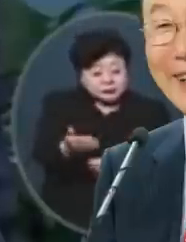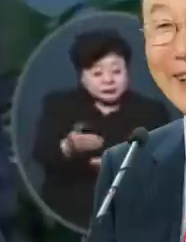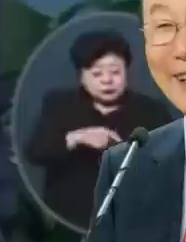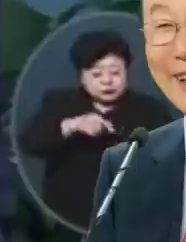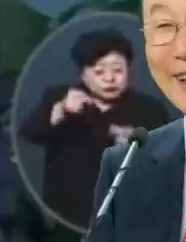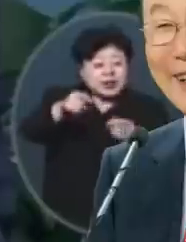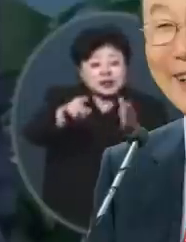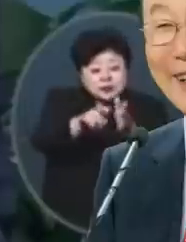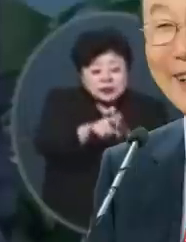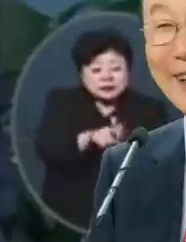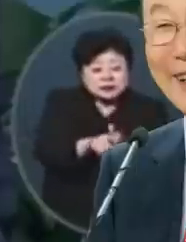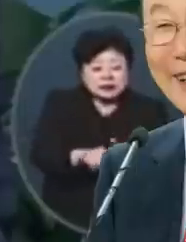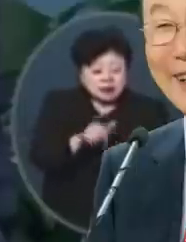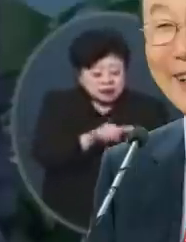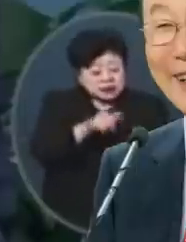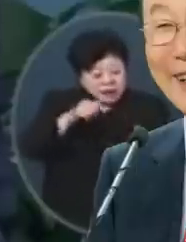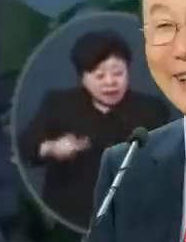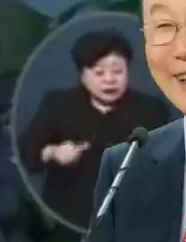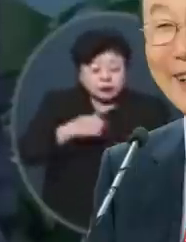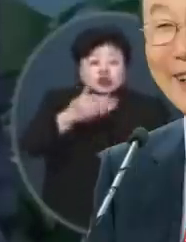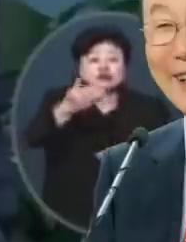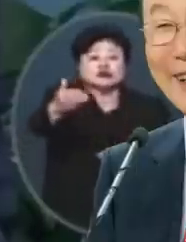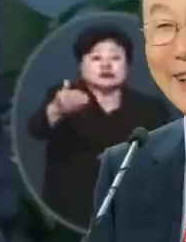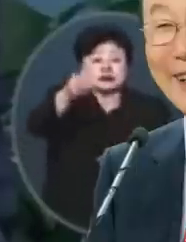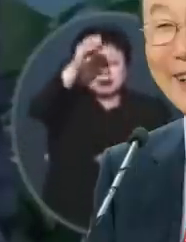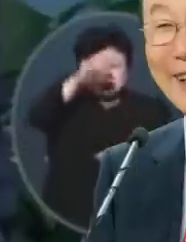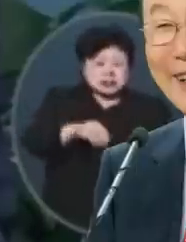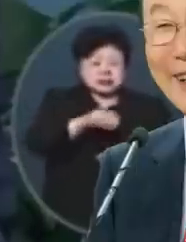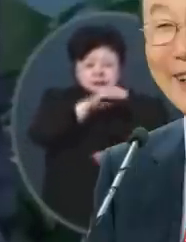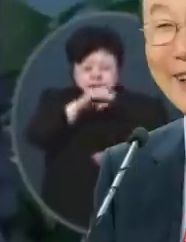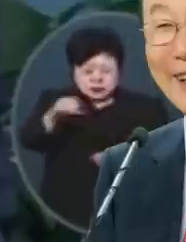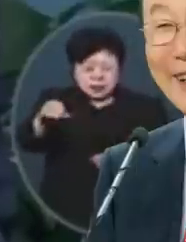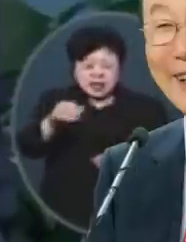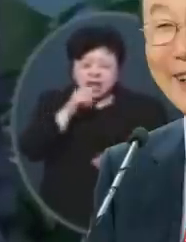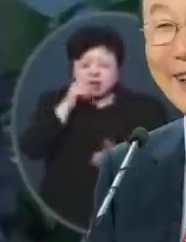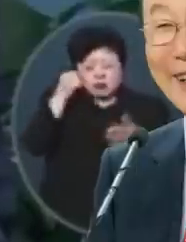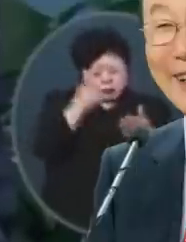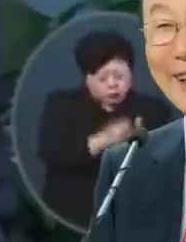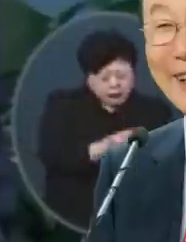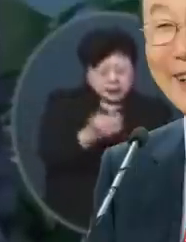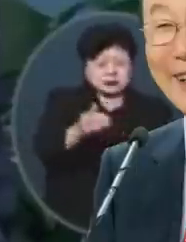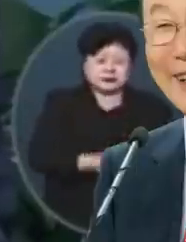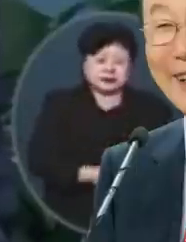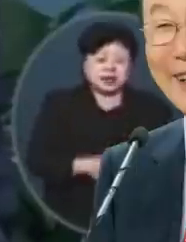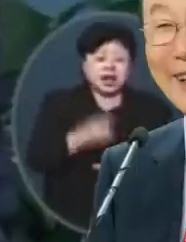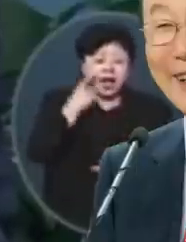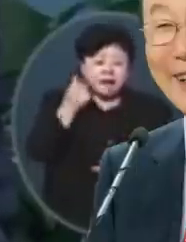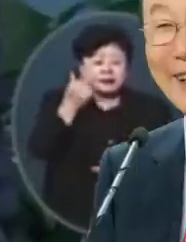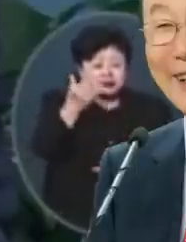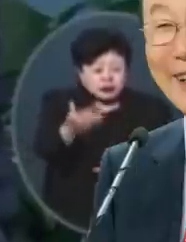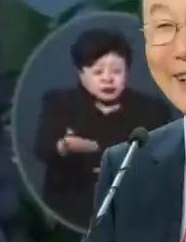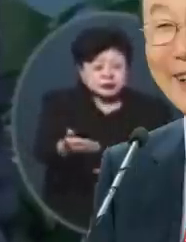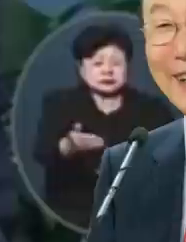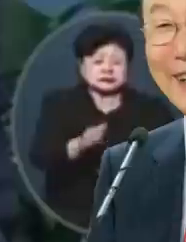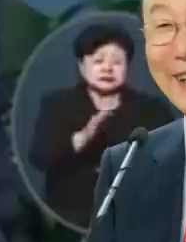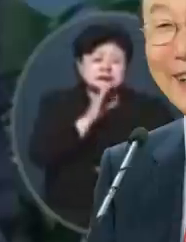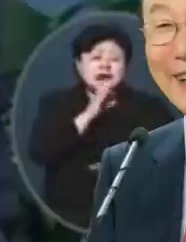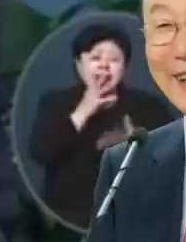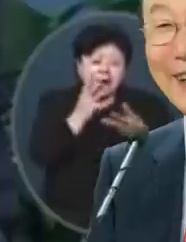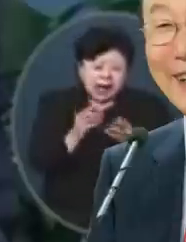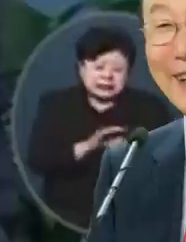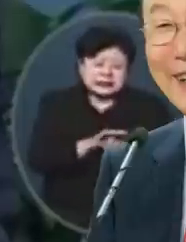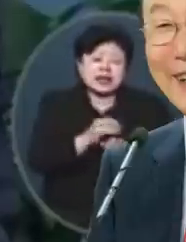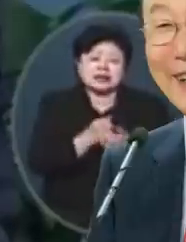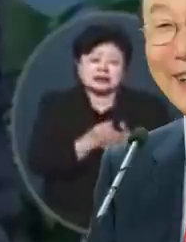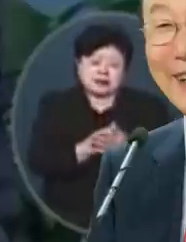구출하기 위해서 마다들을 보내어서 십자가에 못 박게 하는 것을 보십시오. 아버지는 여러분을 그만큼 사랑하기